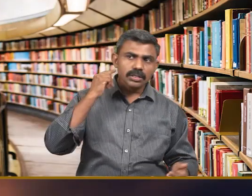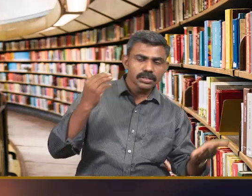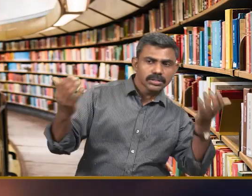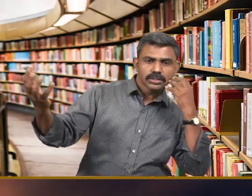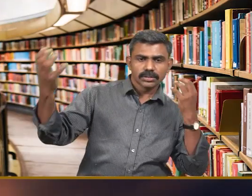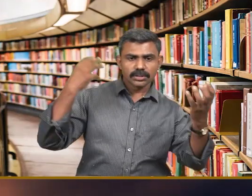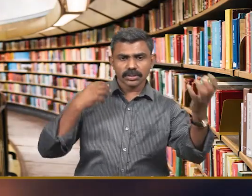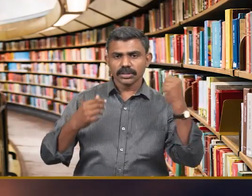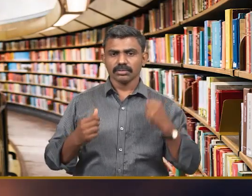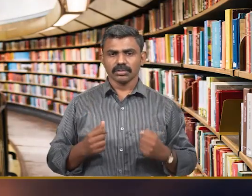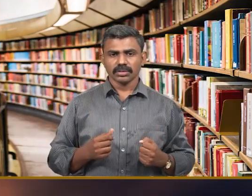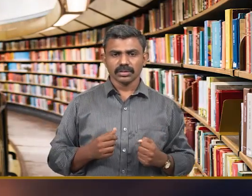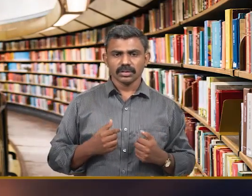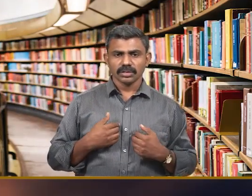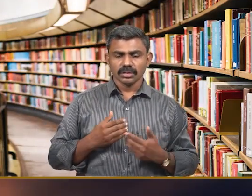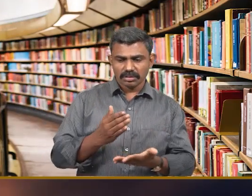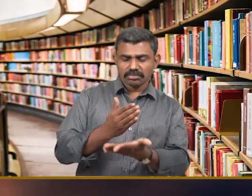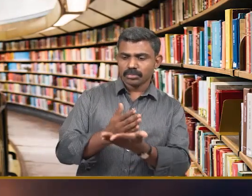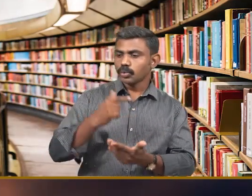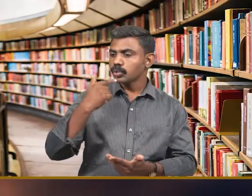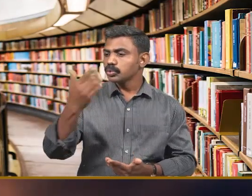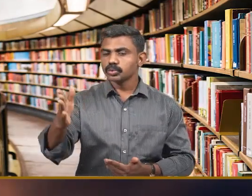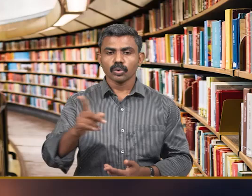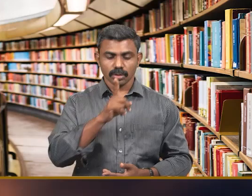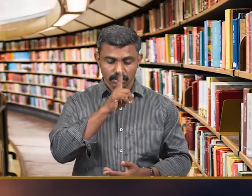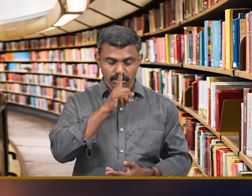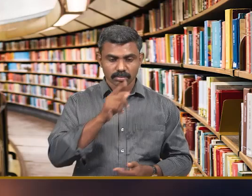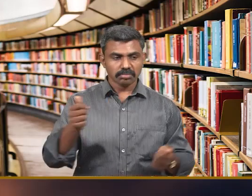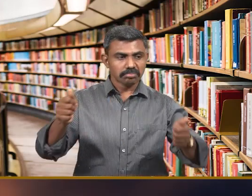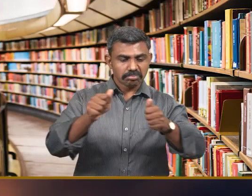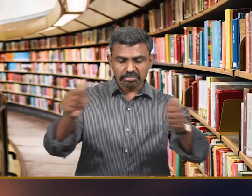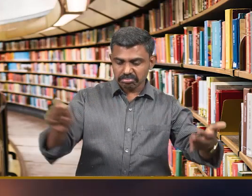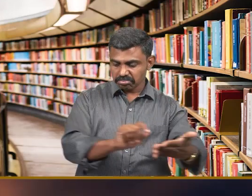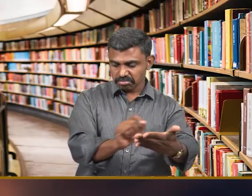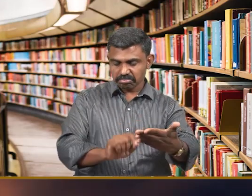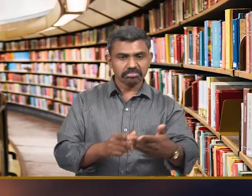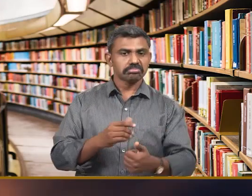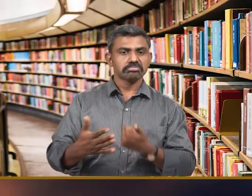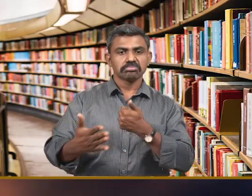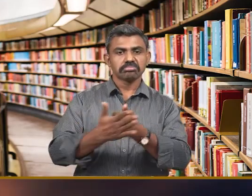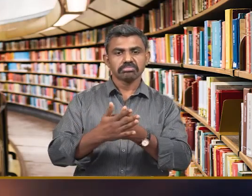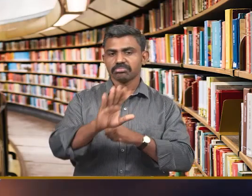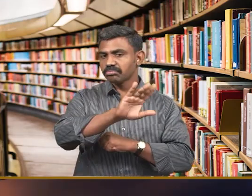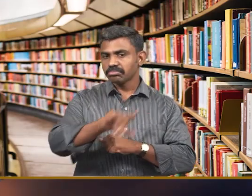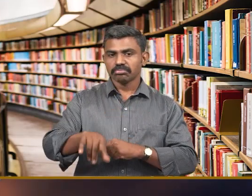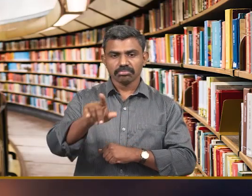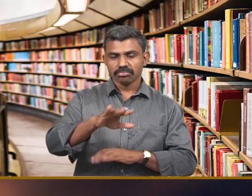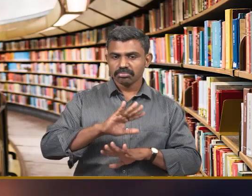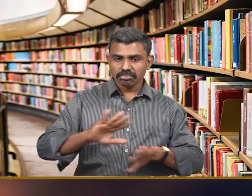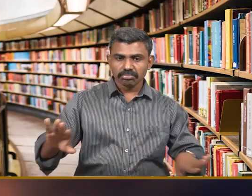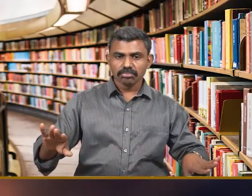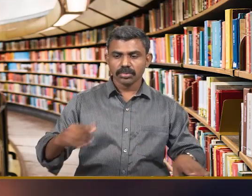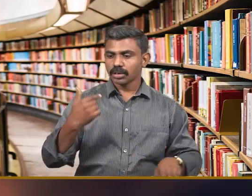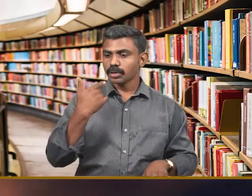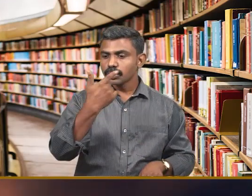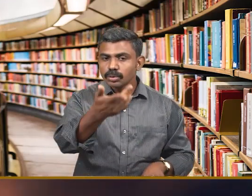எந்த எல்லாத்துக்குமே பார்த்திங்கன்னா தணிக்கை போடப்பட்டது, பத்திரிகை சுதந்திரத்தை தடுக்கப்பட்டது. ஸோ இதனால் என்னது, அவரை பற்றி யாருமே வெளியில் சொல்ல முடியாது, சொன்னால்